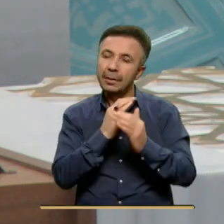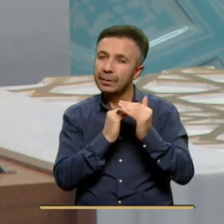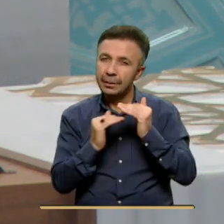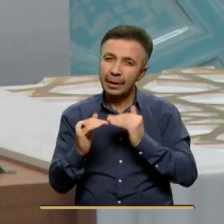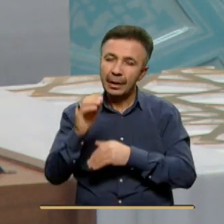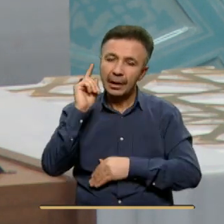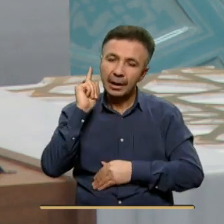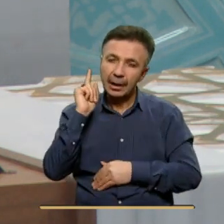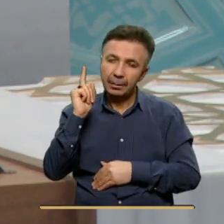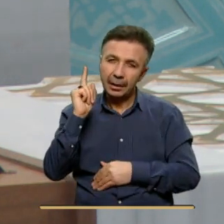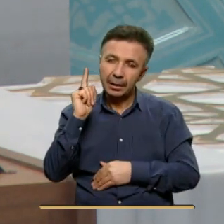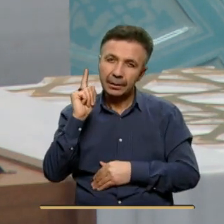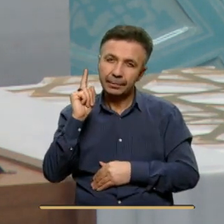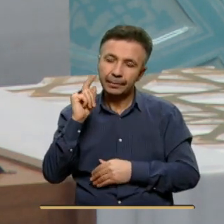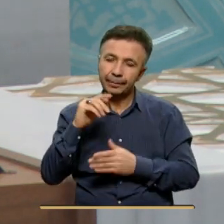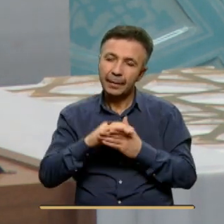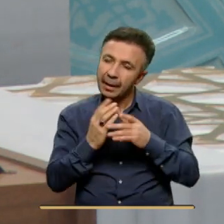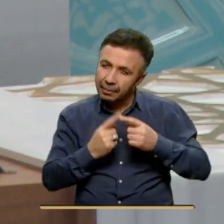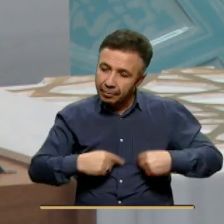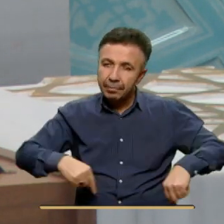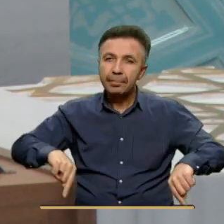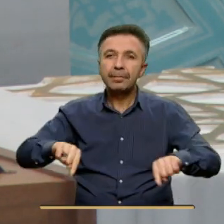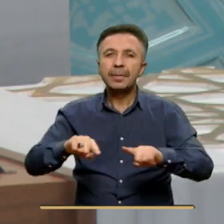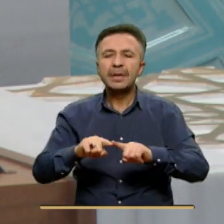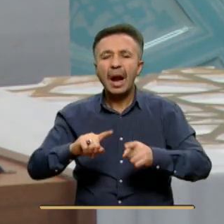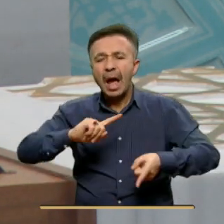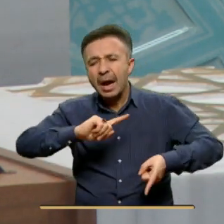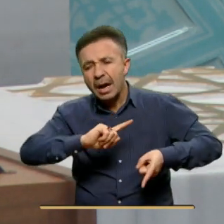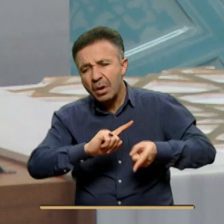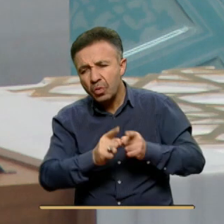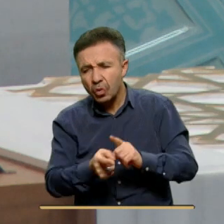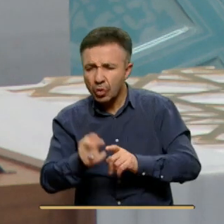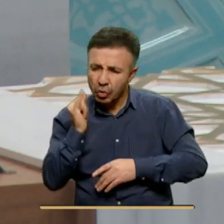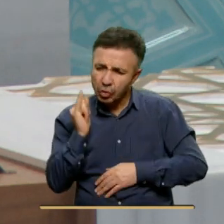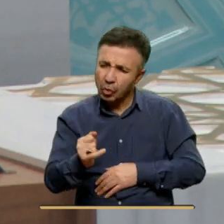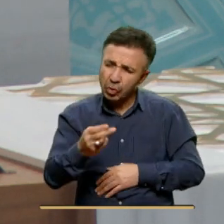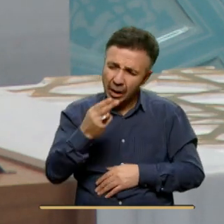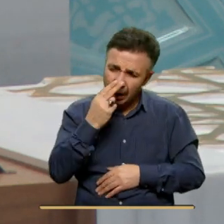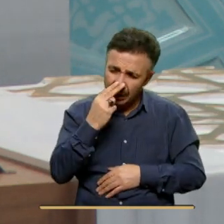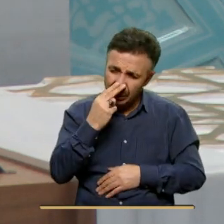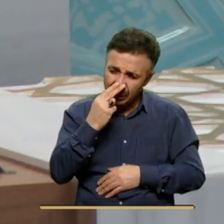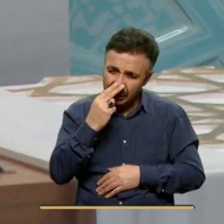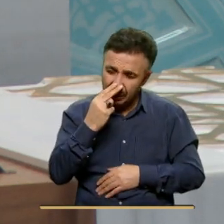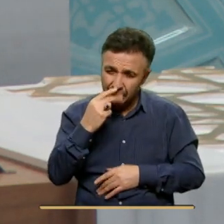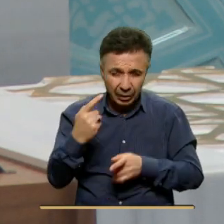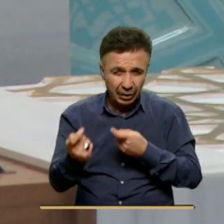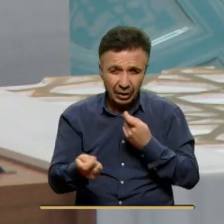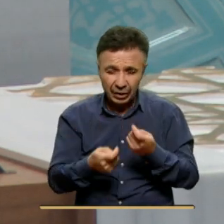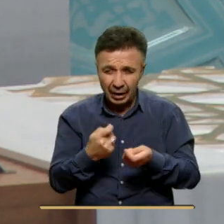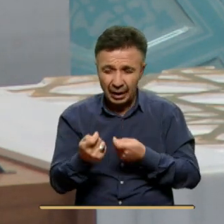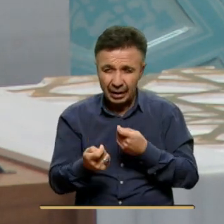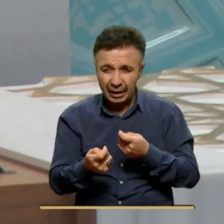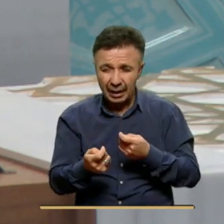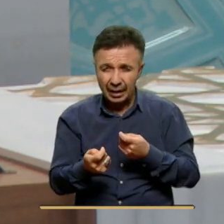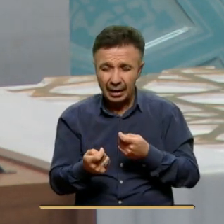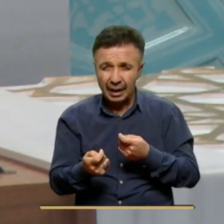Hak Celle Celaluhu bizleri her türlü kötü alışkanlıklardan, bağımlılıklardan